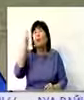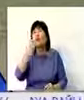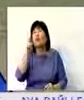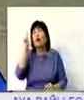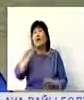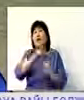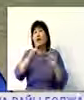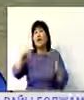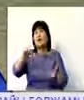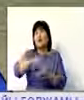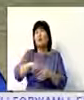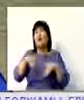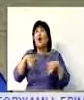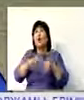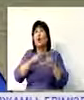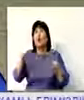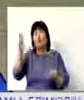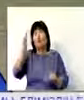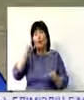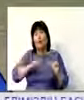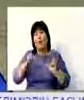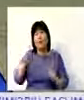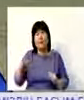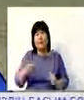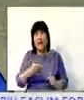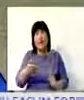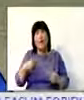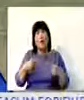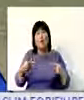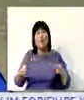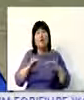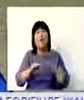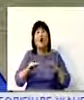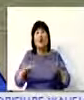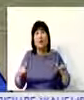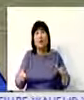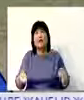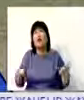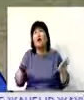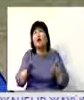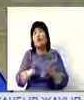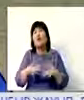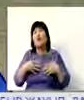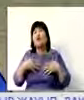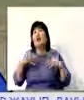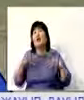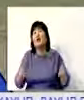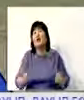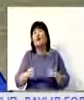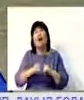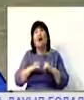мектеп қабырғасындағы, колледж қабырғасындағы біздің өскелең ұрпаққа бір денсаулығын